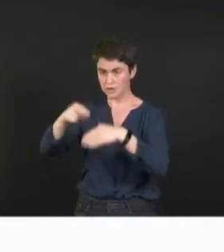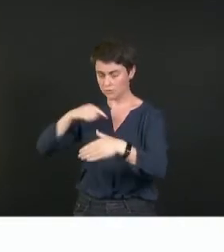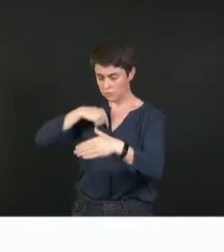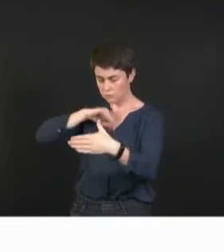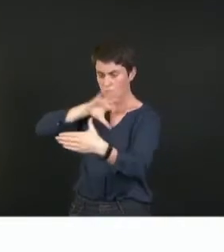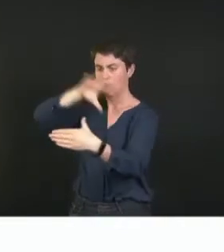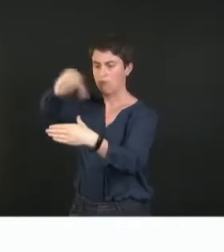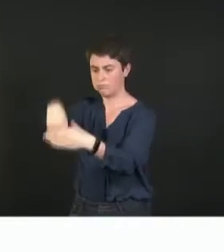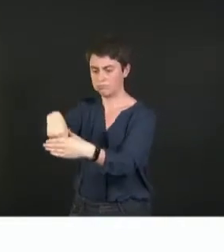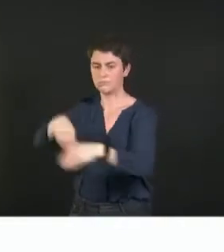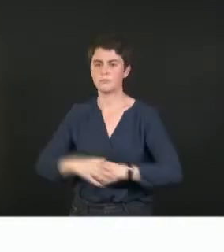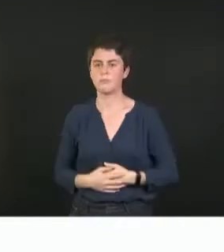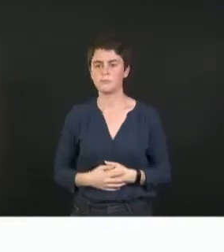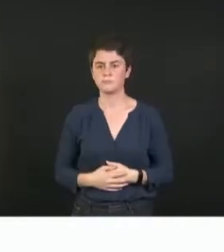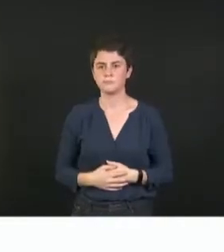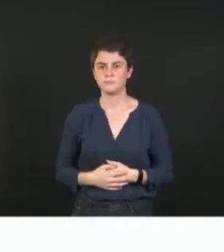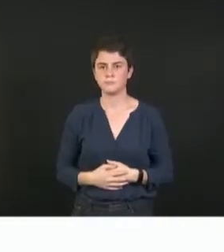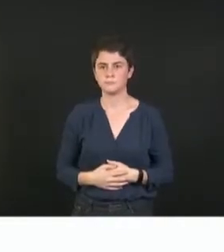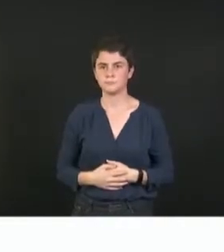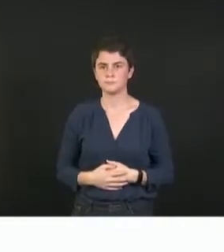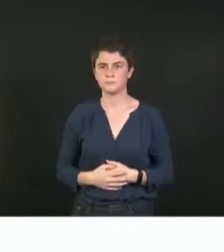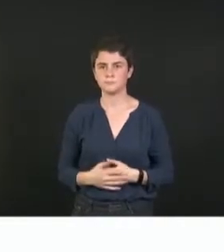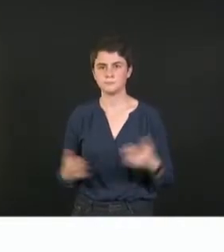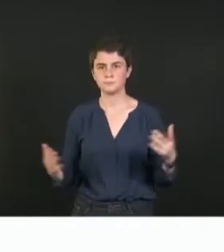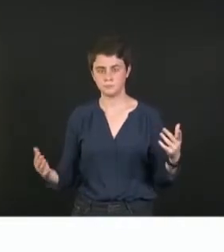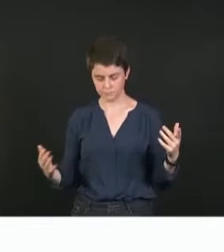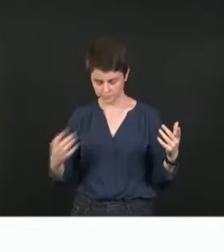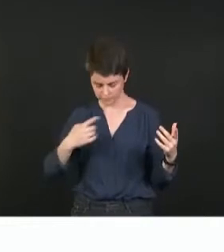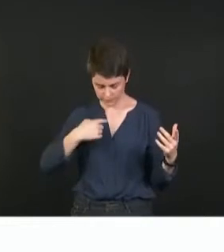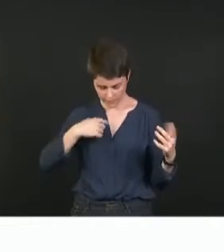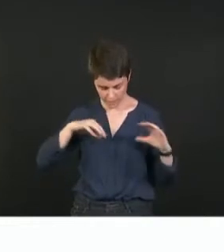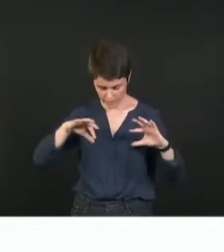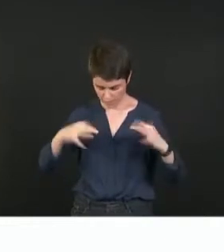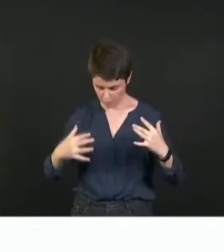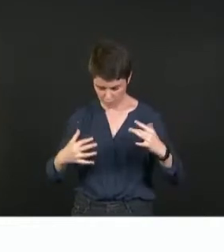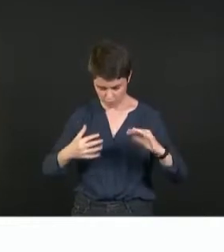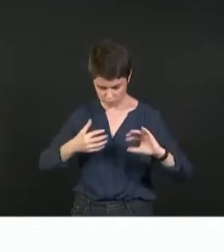dans cette part de nous, nous pouvons agir?